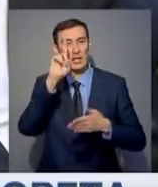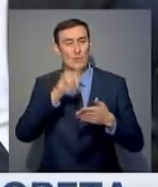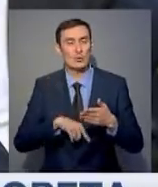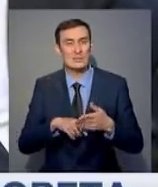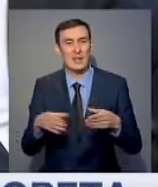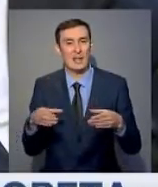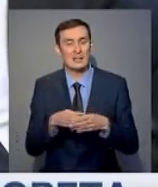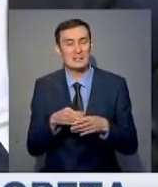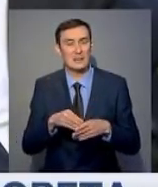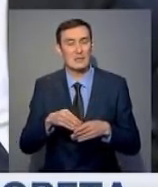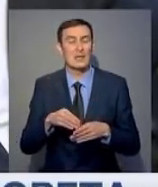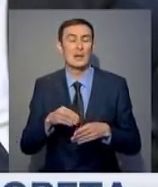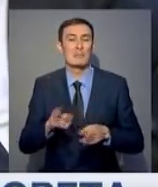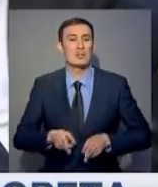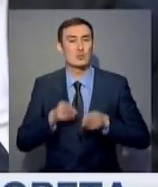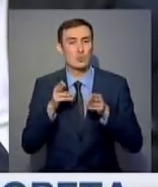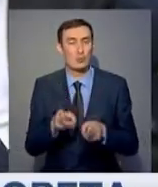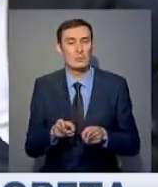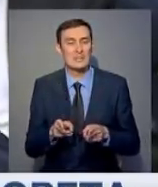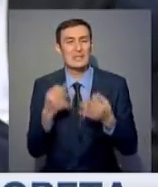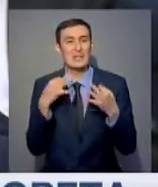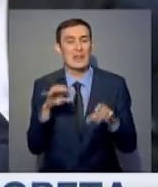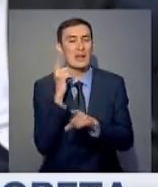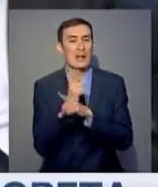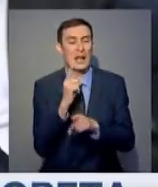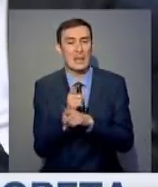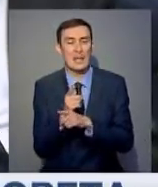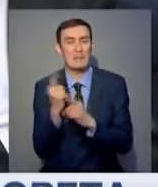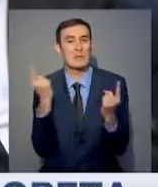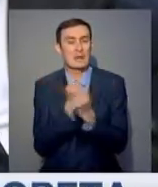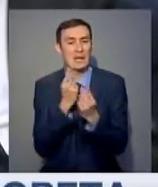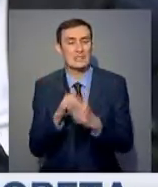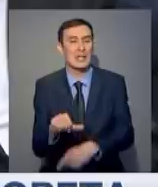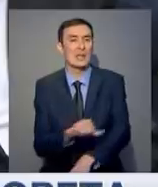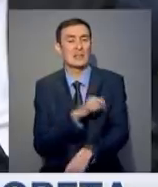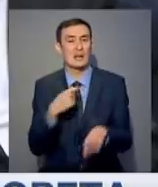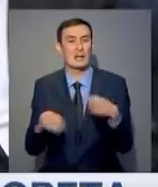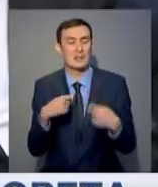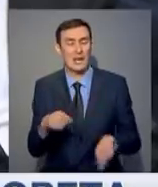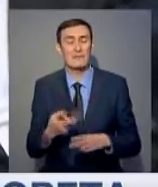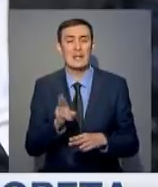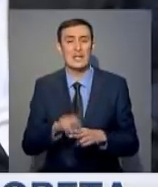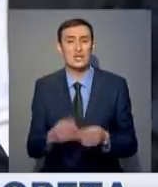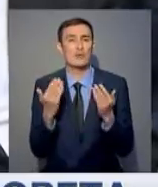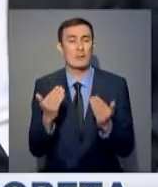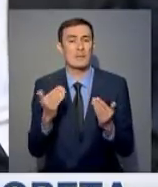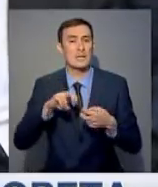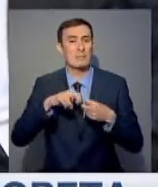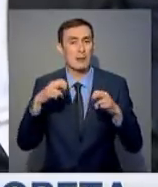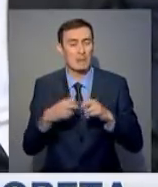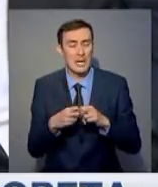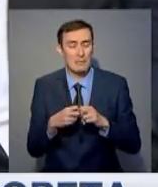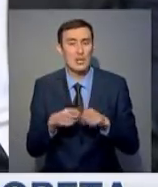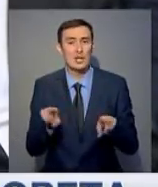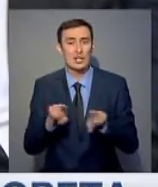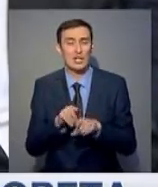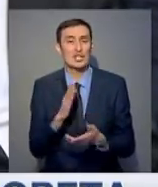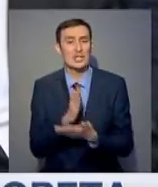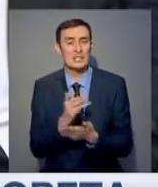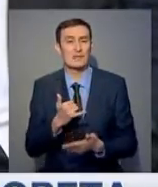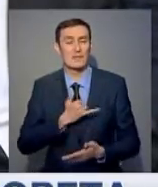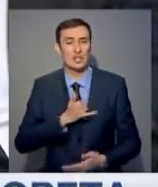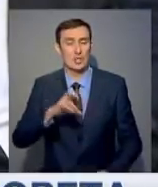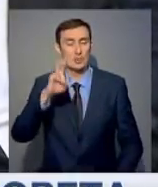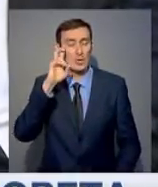организованная преступность нелегальная миграция и наркотрафик эти современные вызовы не обходят стороной и тюркский мир